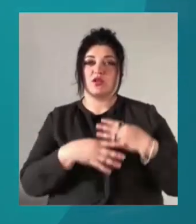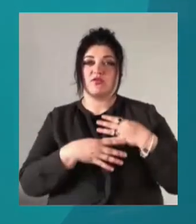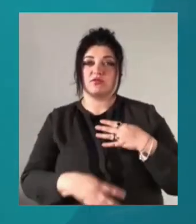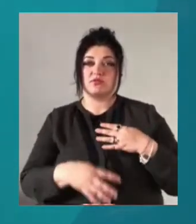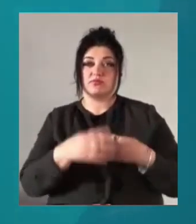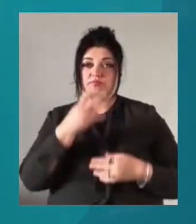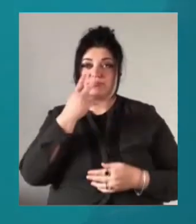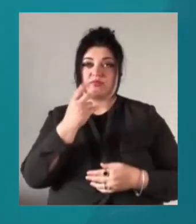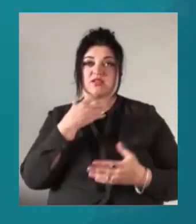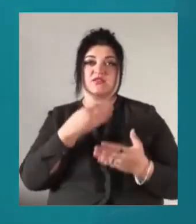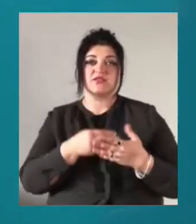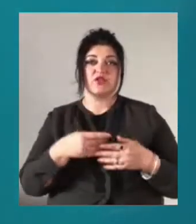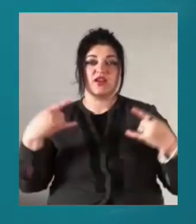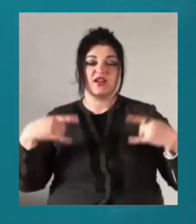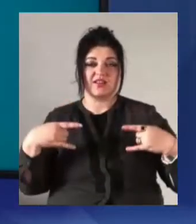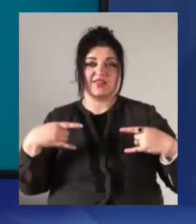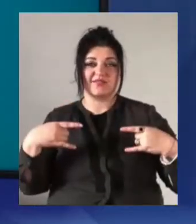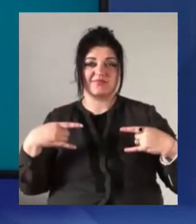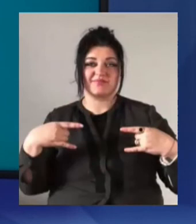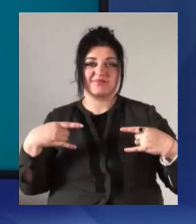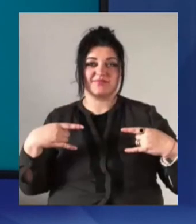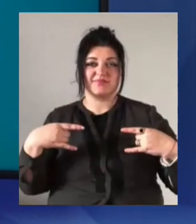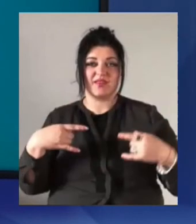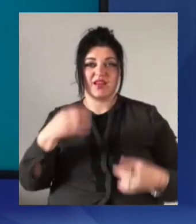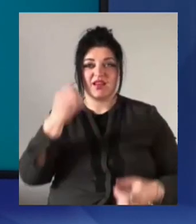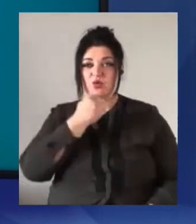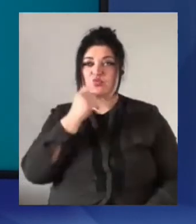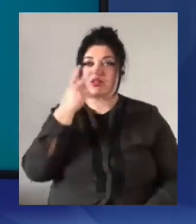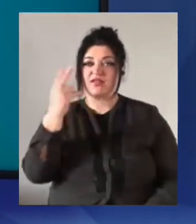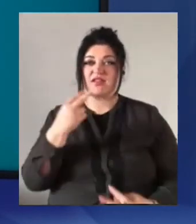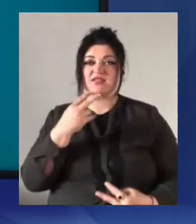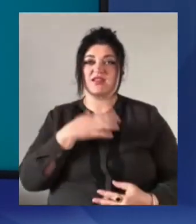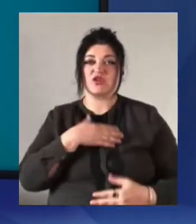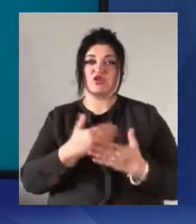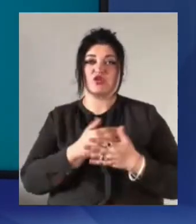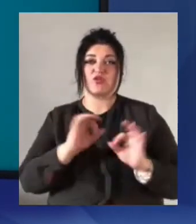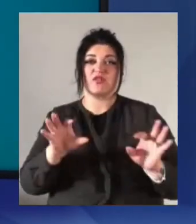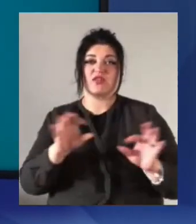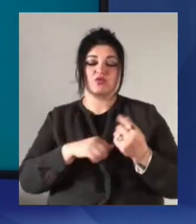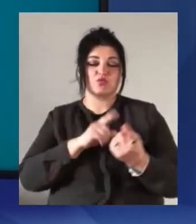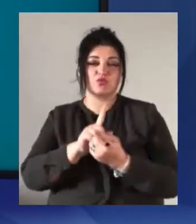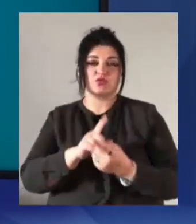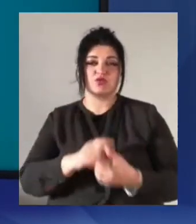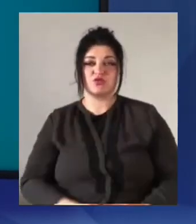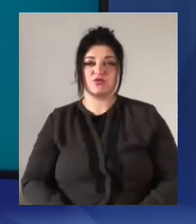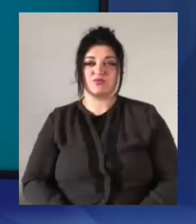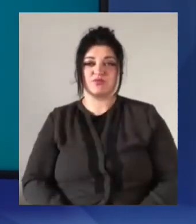Посилання на них ви бачите на своїх екранах. Дякую, що дивилися наші новини. До зустрічі!